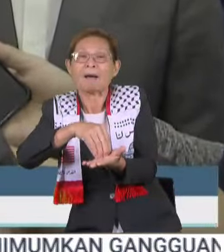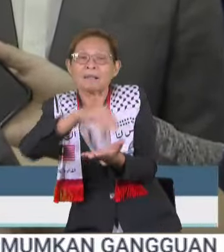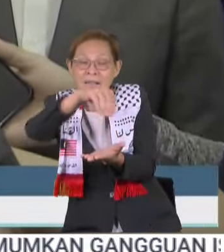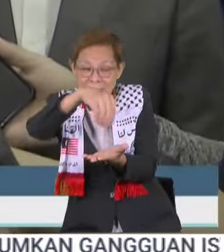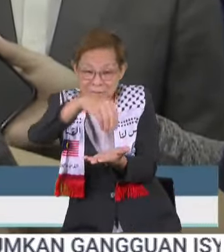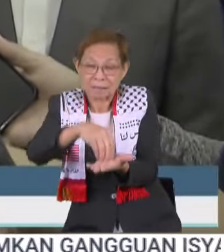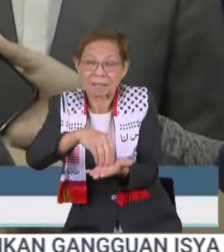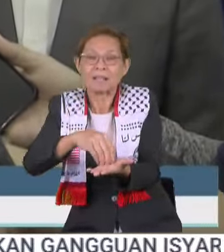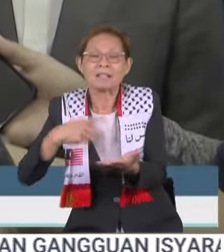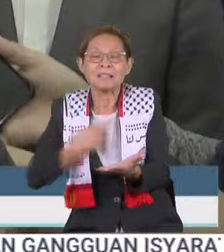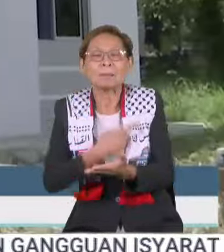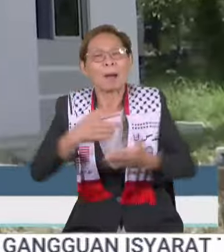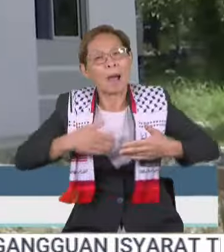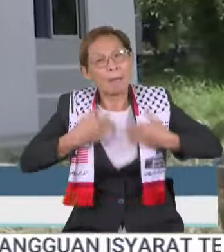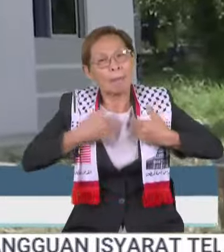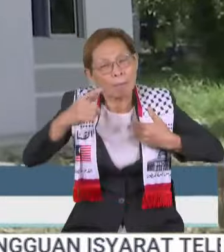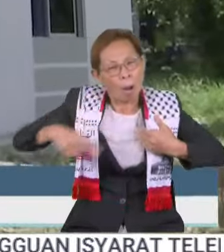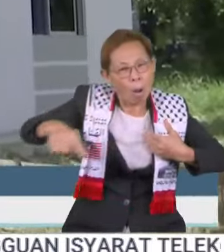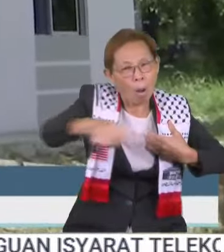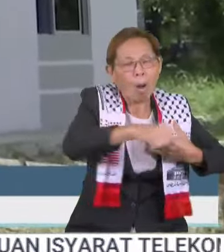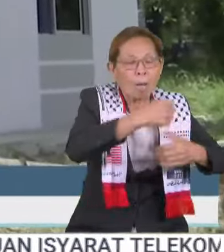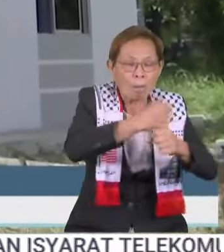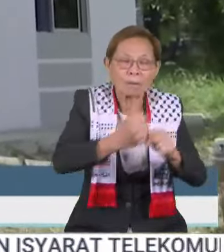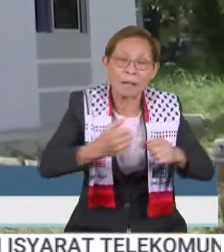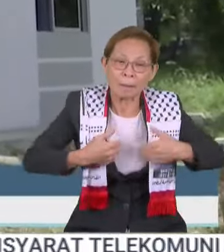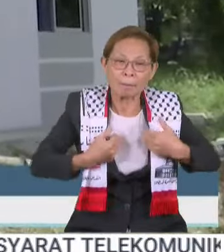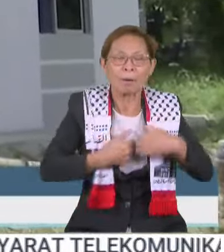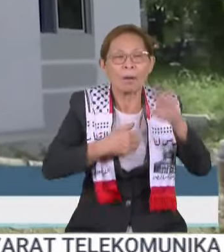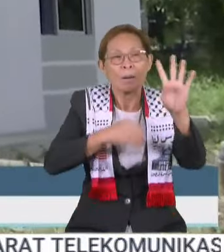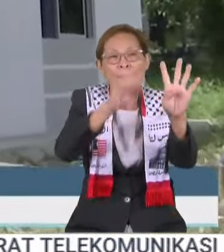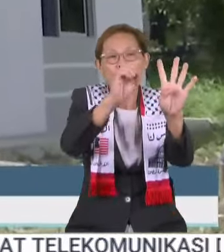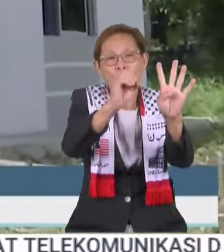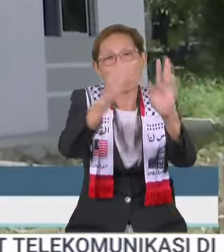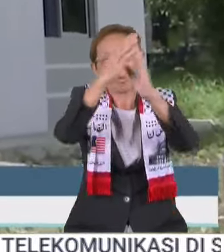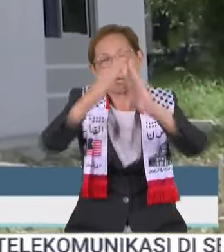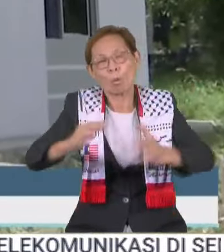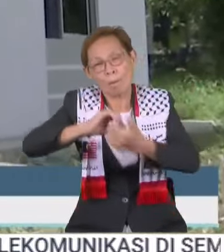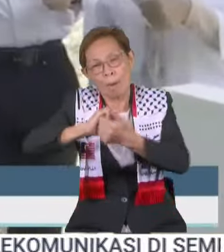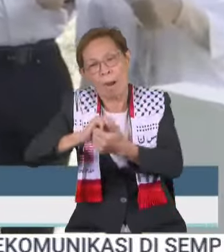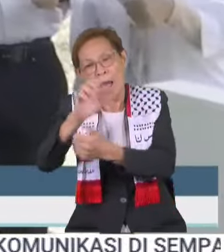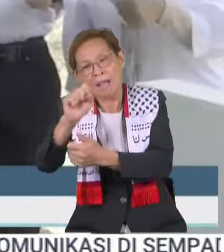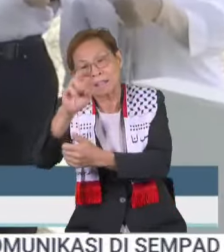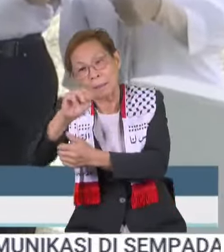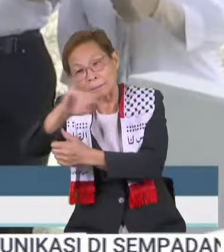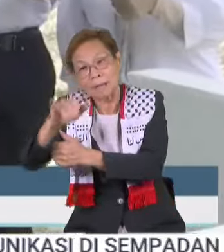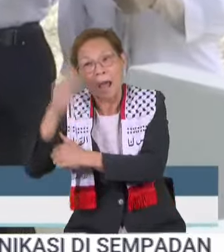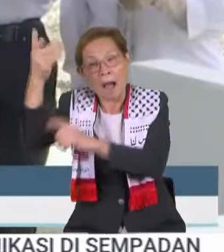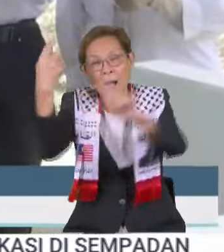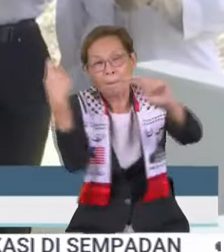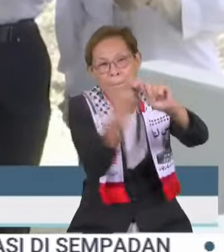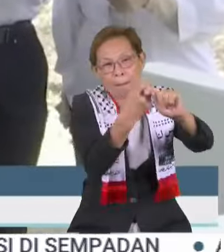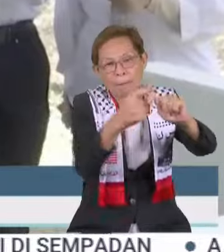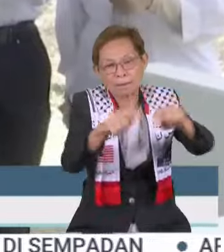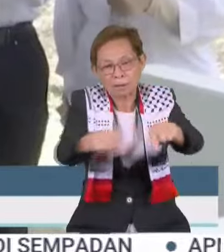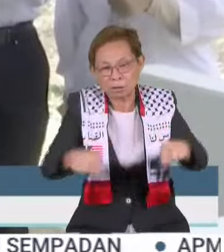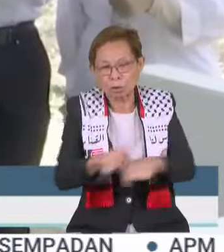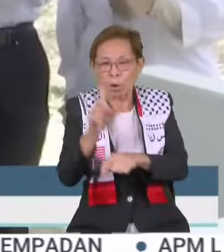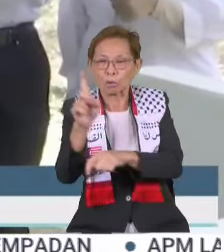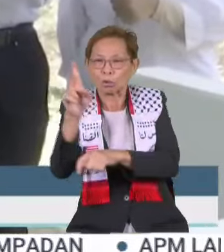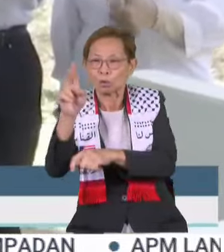mereka. Menurut Datuk Ruslan, sebanyak 40 lagi rumah mesra SMJ akan dibina di kawasan